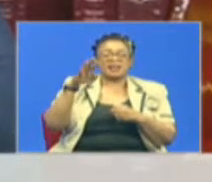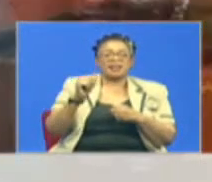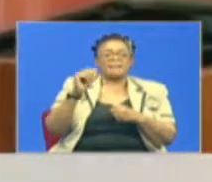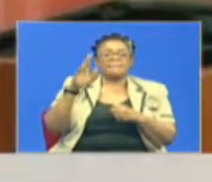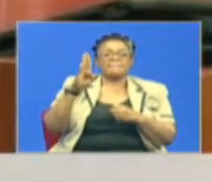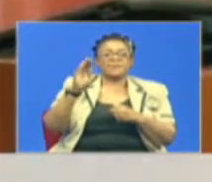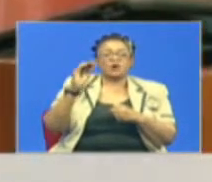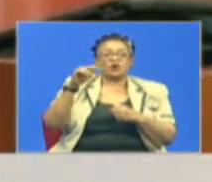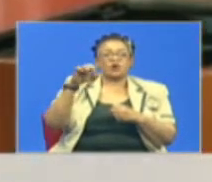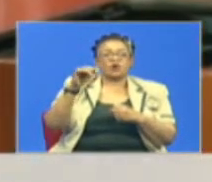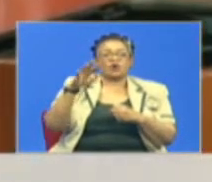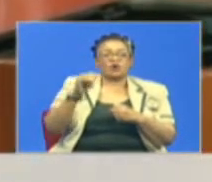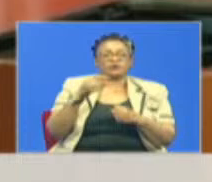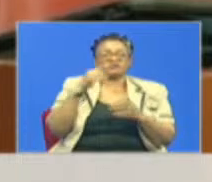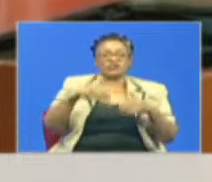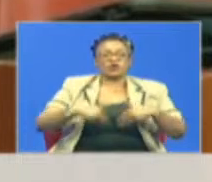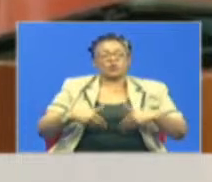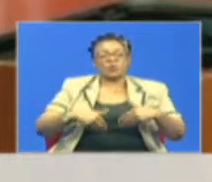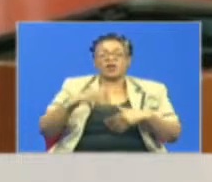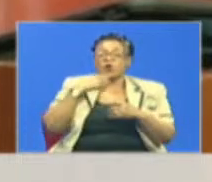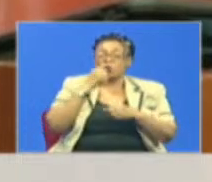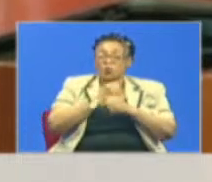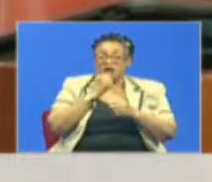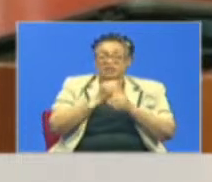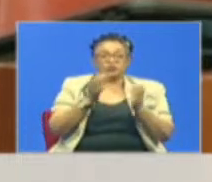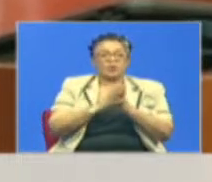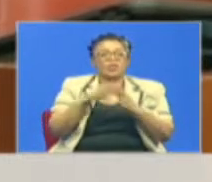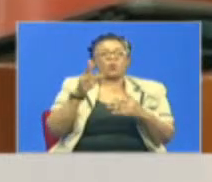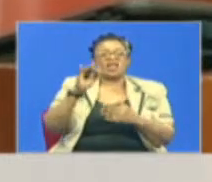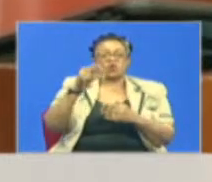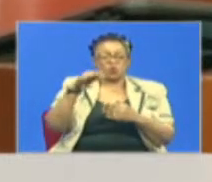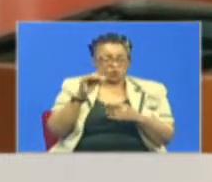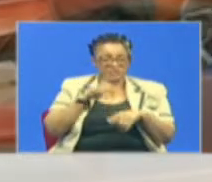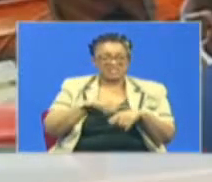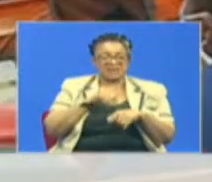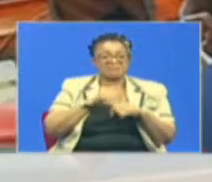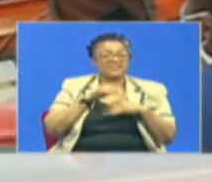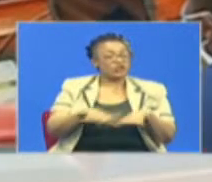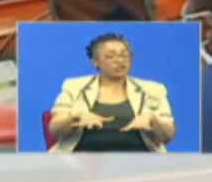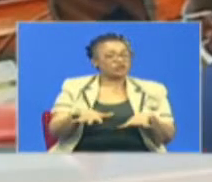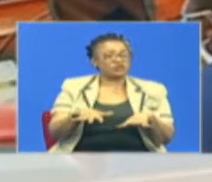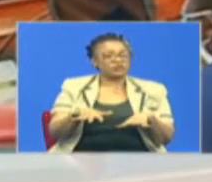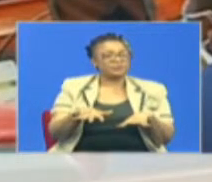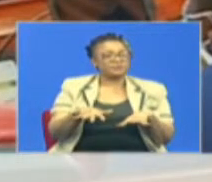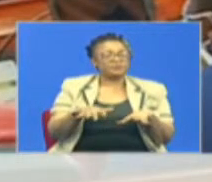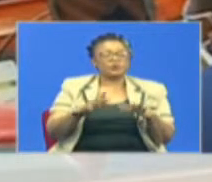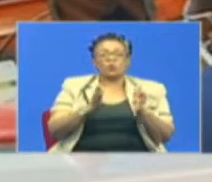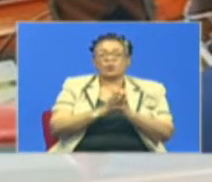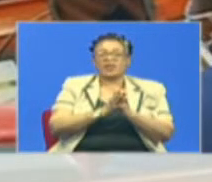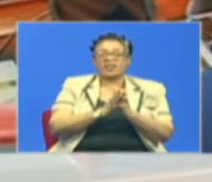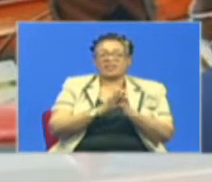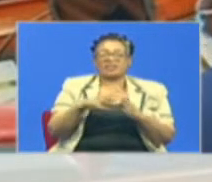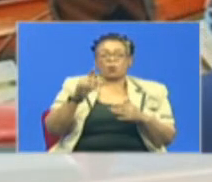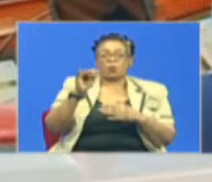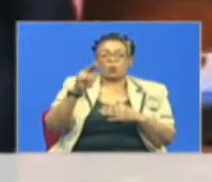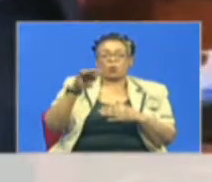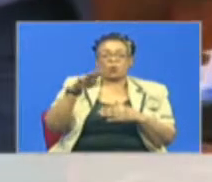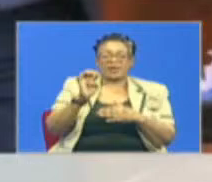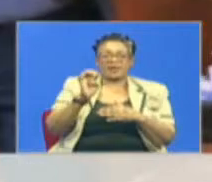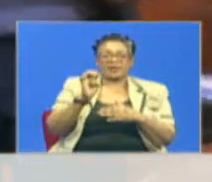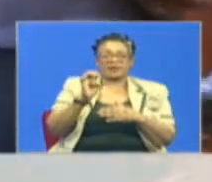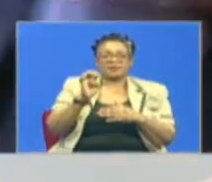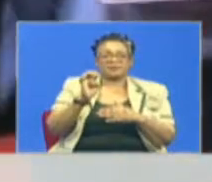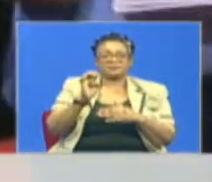bodi ya hazina ya vijana, ambaye pia alifanya kazi na Waiguru katika wizara ya ugatuzi, pamoja na Wayne Gishira, mshauri wa masuala